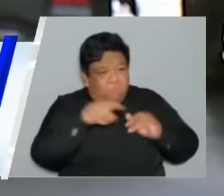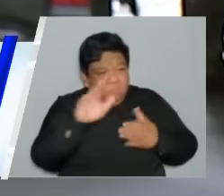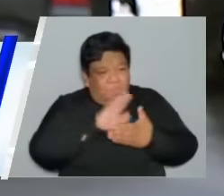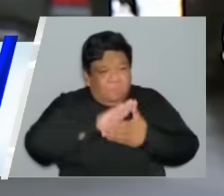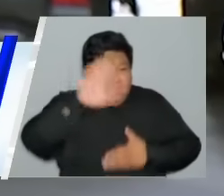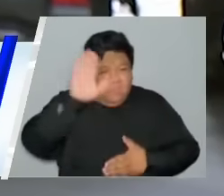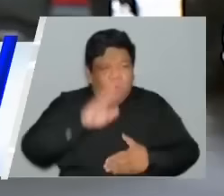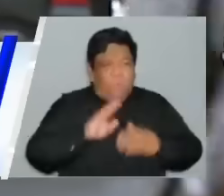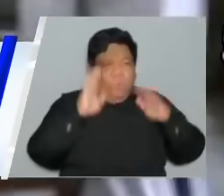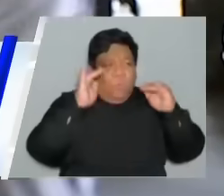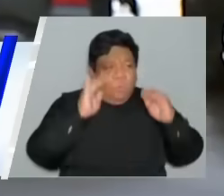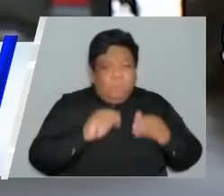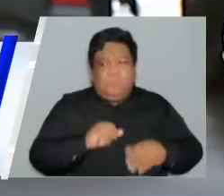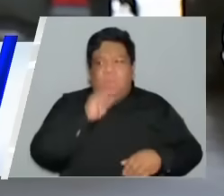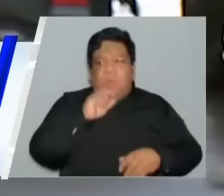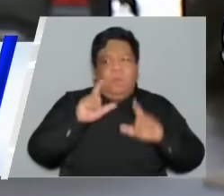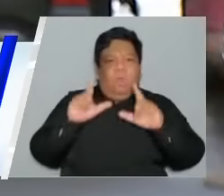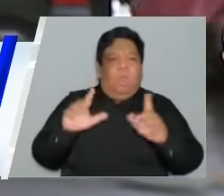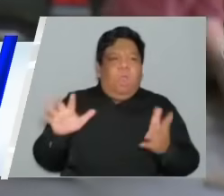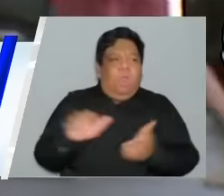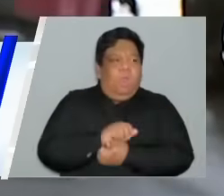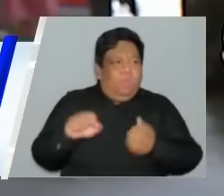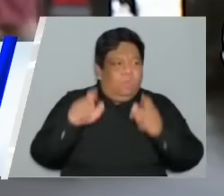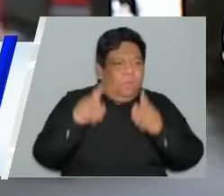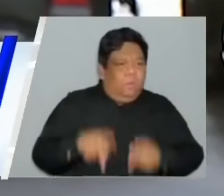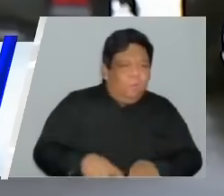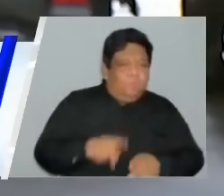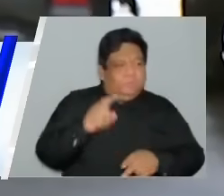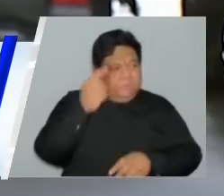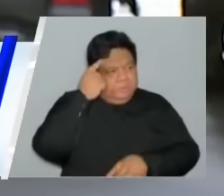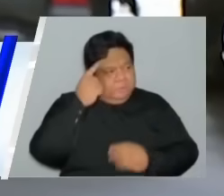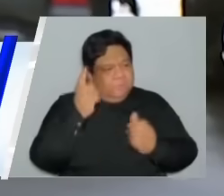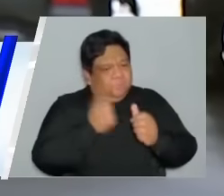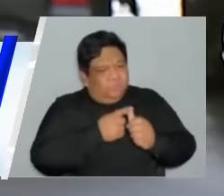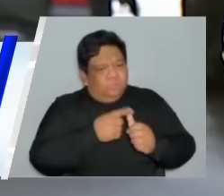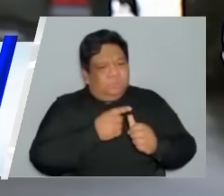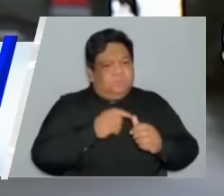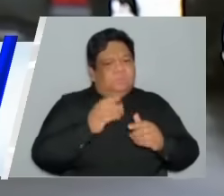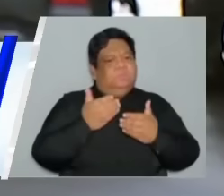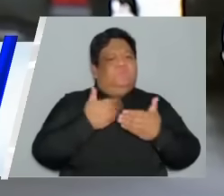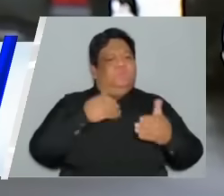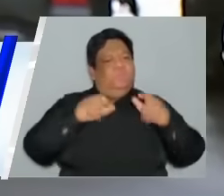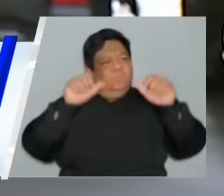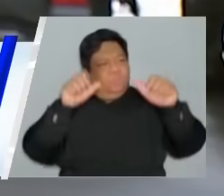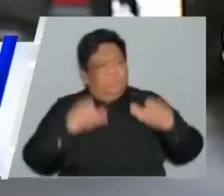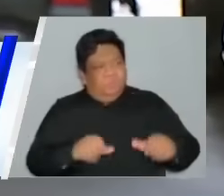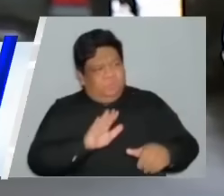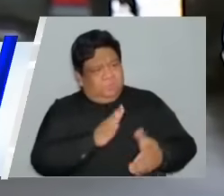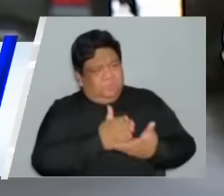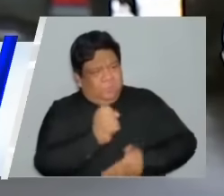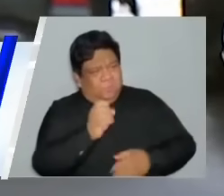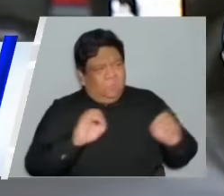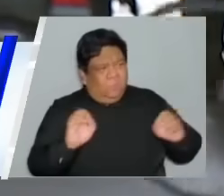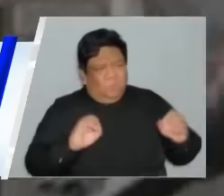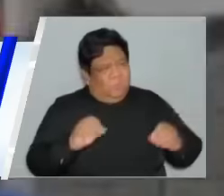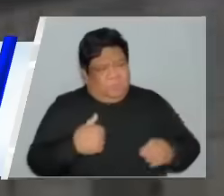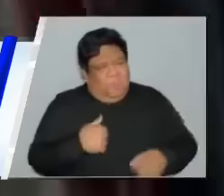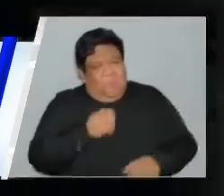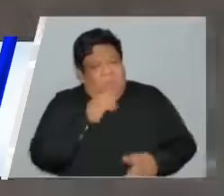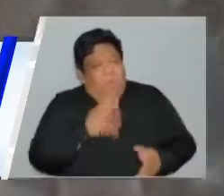na tao, sana iniisip muna nila bago nila ipopost. Wala naman po silang karapatan eh. Hindi ko naman po sila pinayagan ni post ako